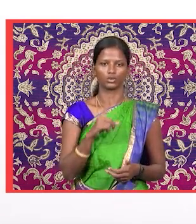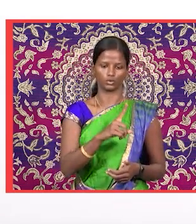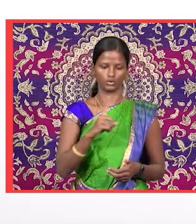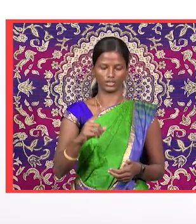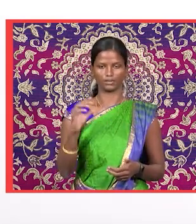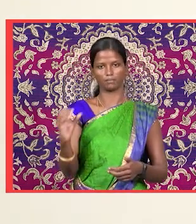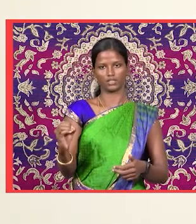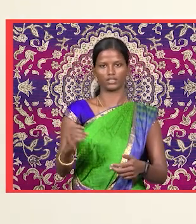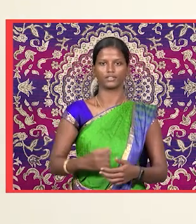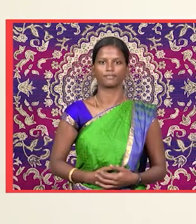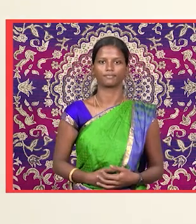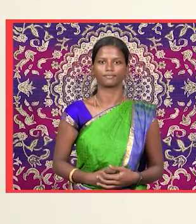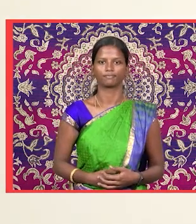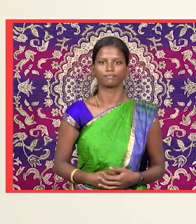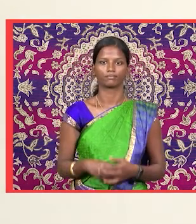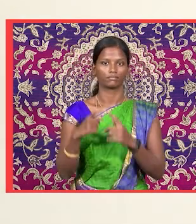110